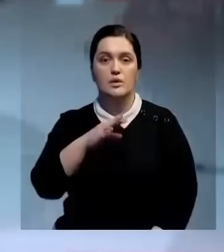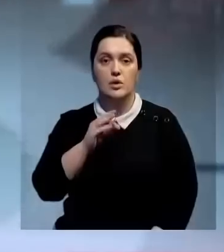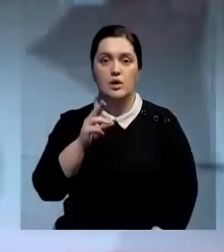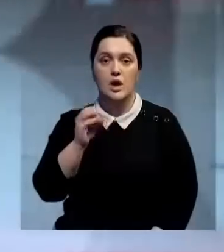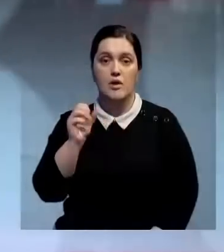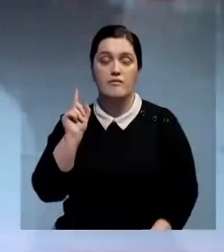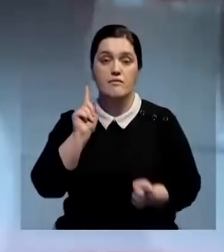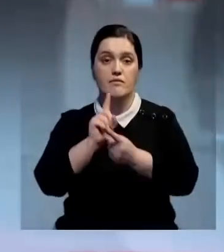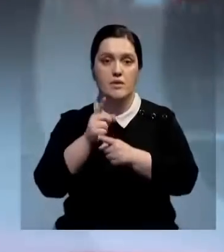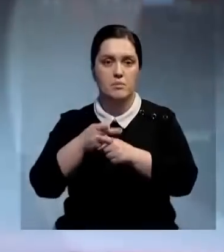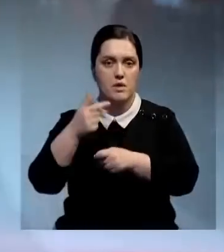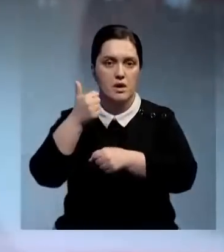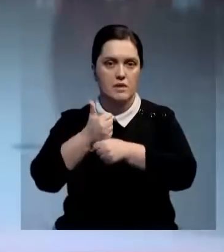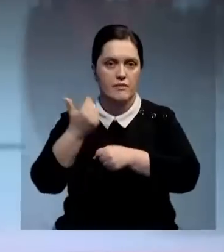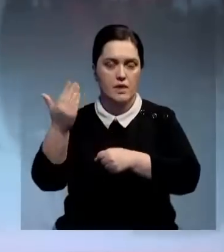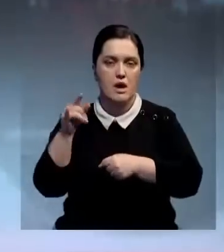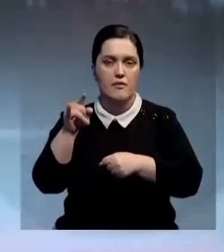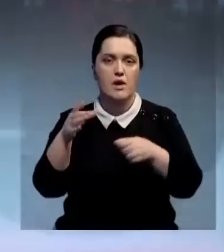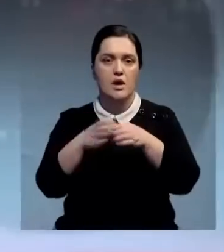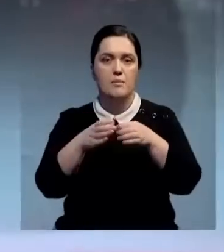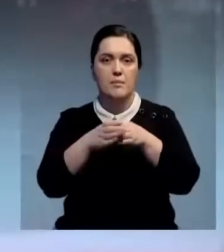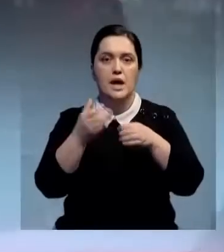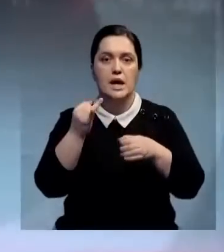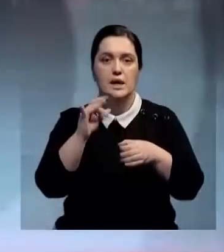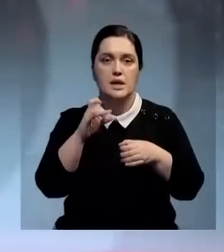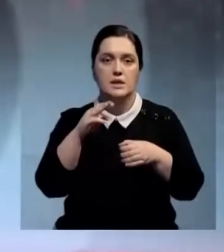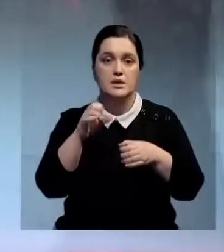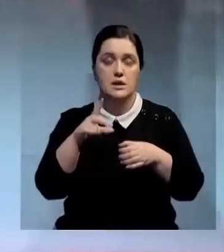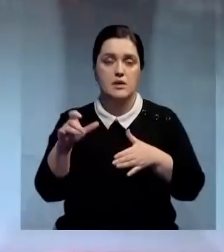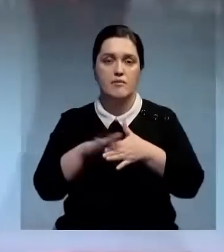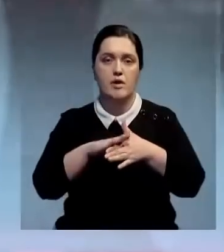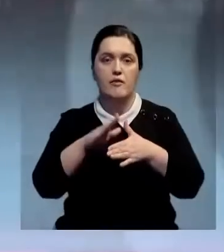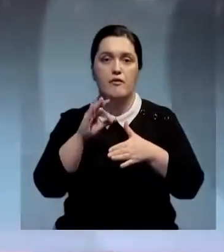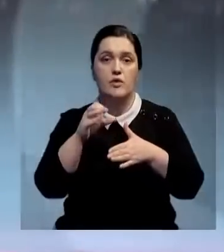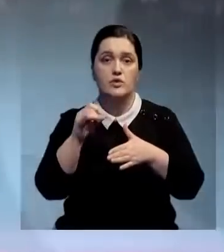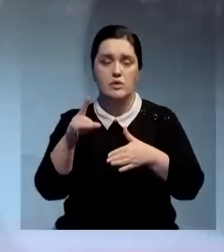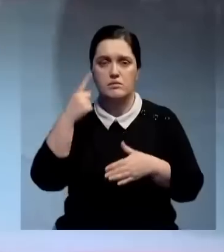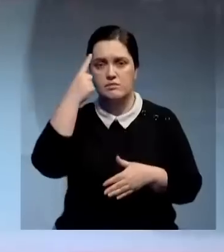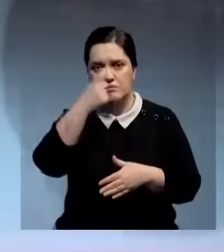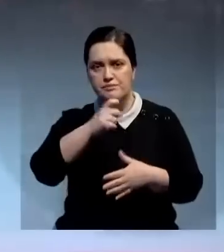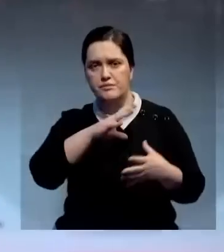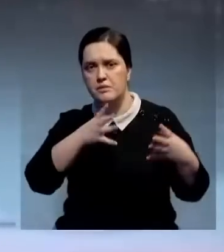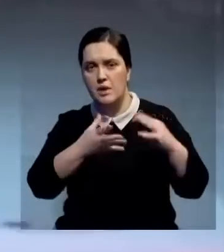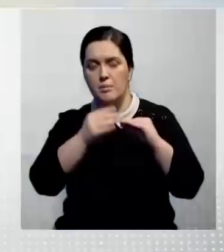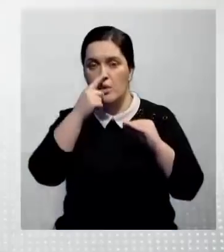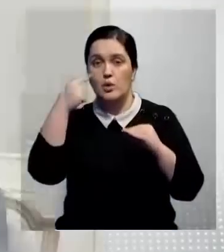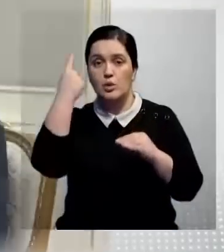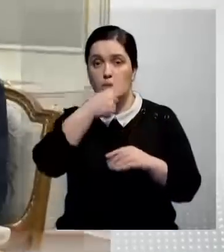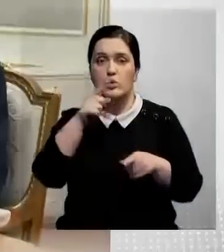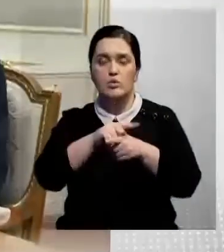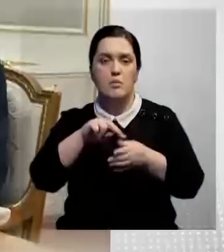встретился с главой авиакомпании Air Astana. Питер Фостер проинформировал об основных показателях за год, также доложил о планах на